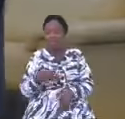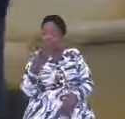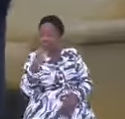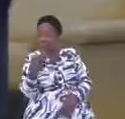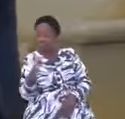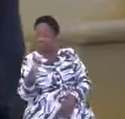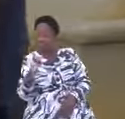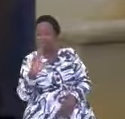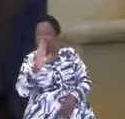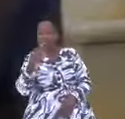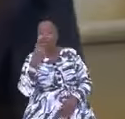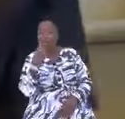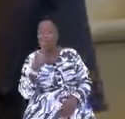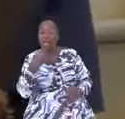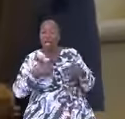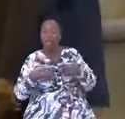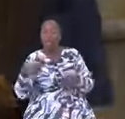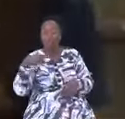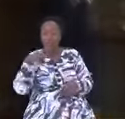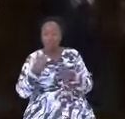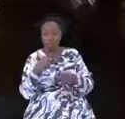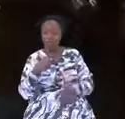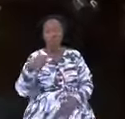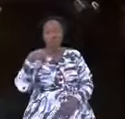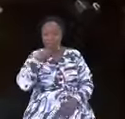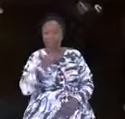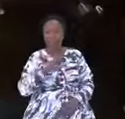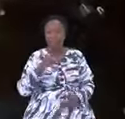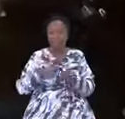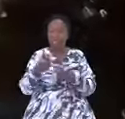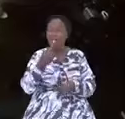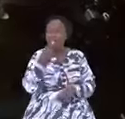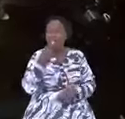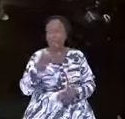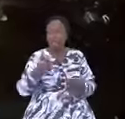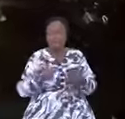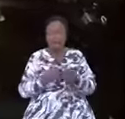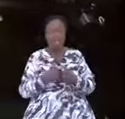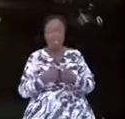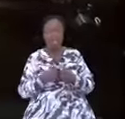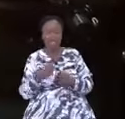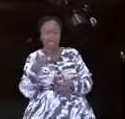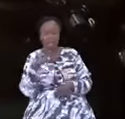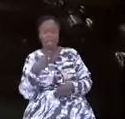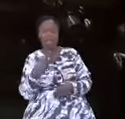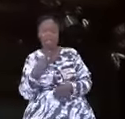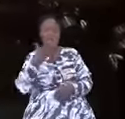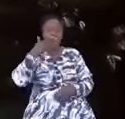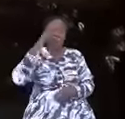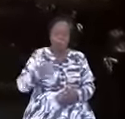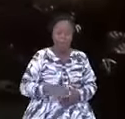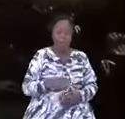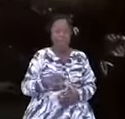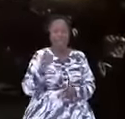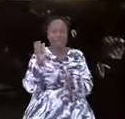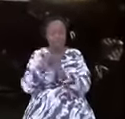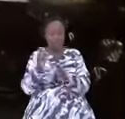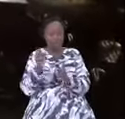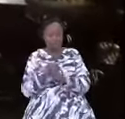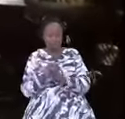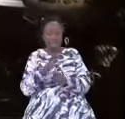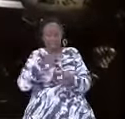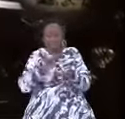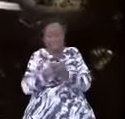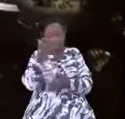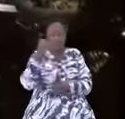et vos langues vos langues l'infante à l'iniquité pas le souffrent nos